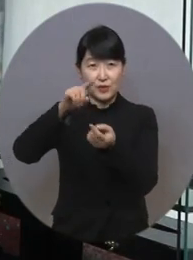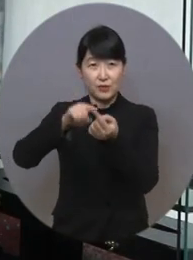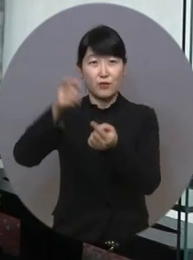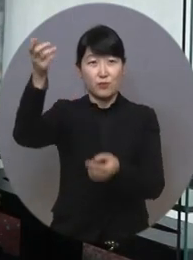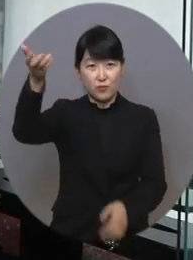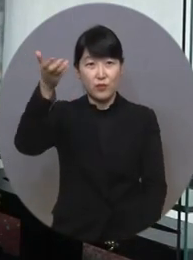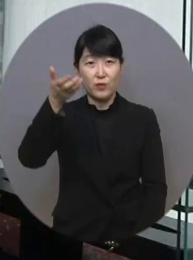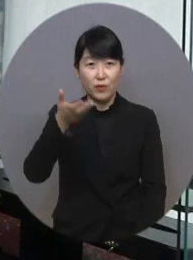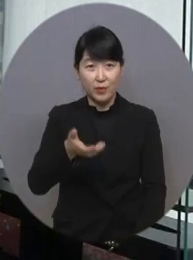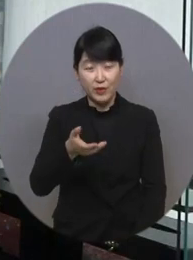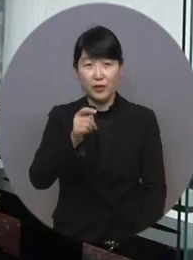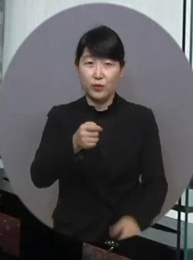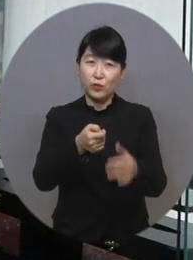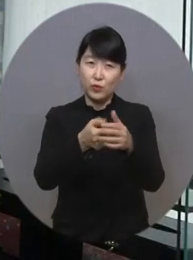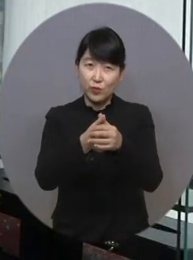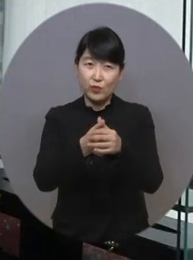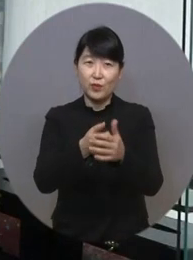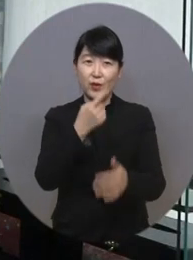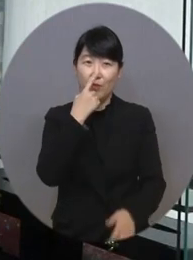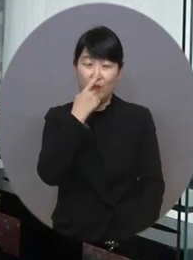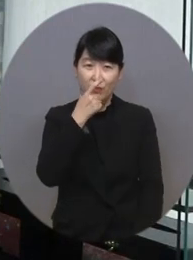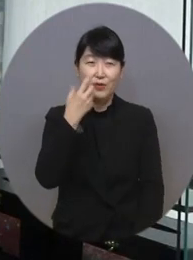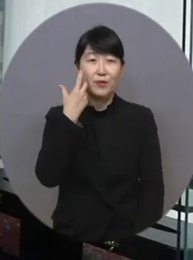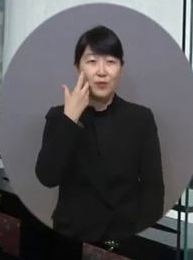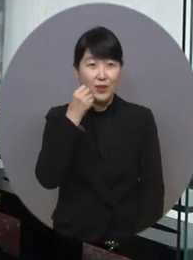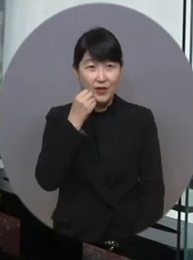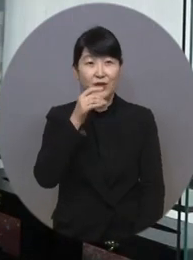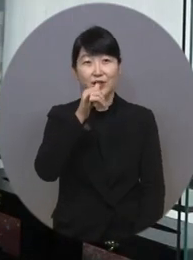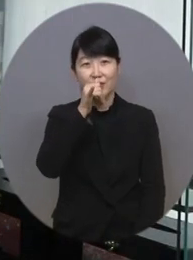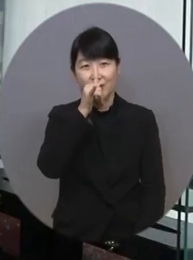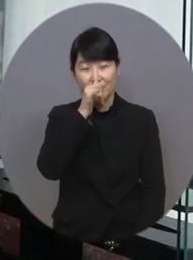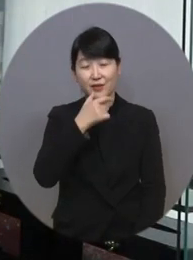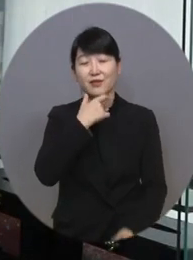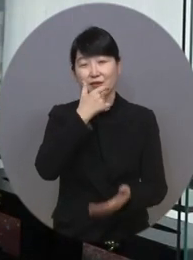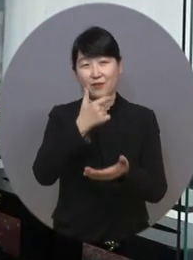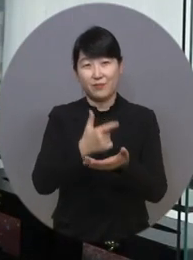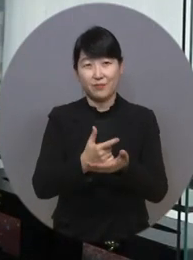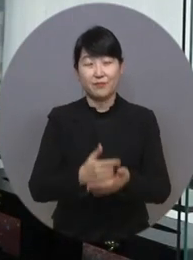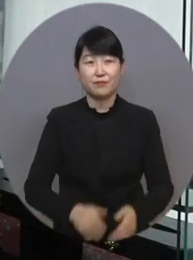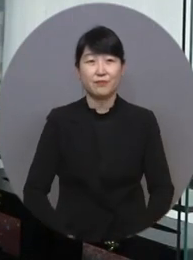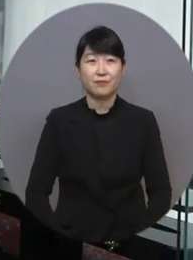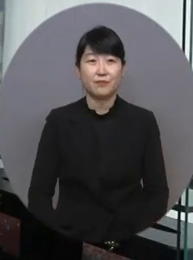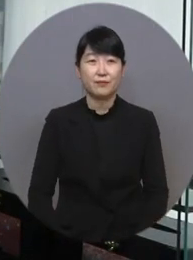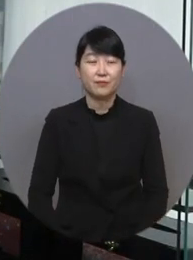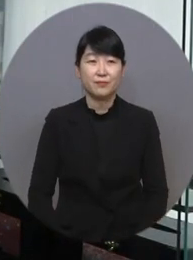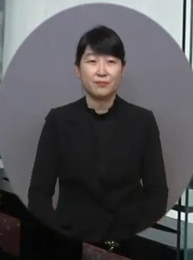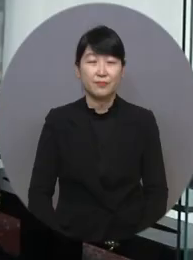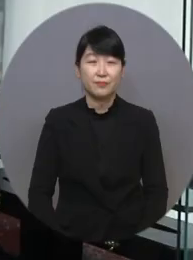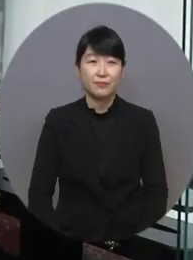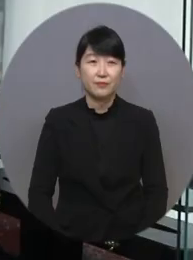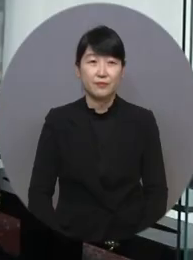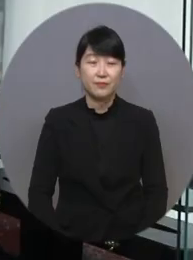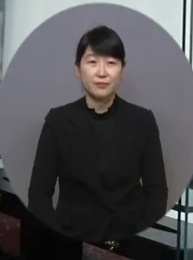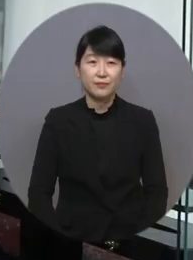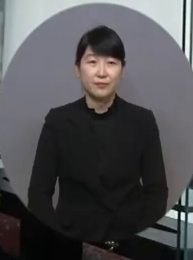특유의 깊은 맛과 숨은 매력으로 다가와 감동을 선사하고 있습니다. 복지TV 뉴스